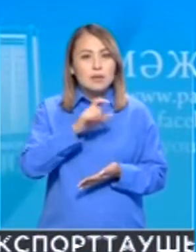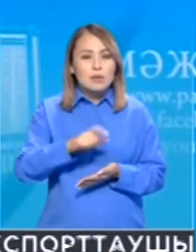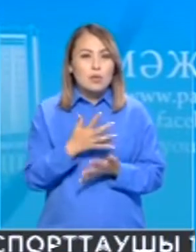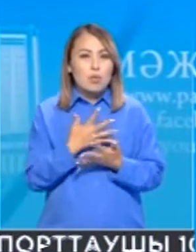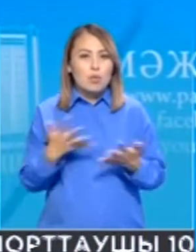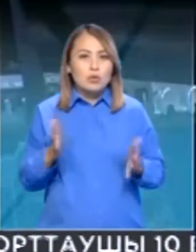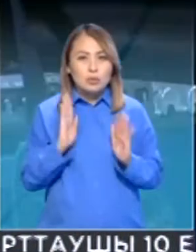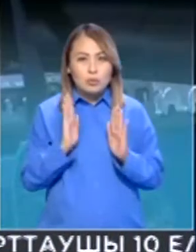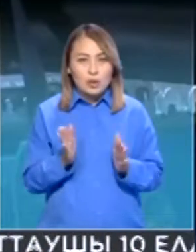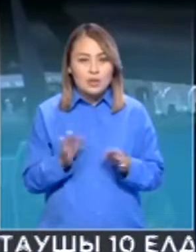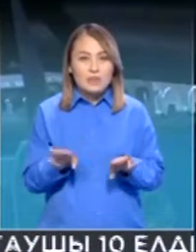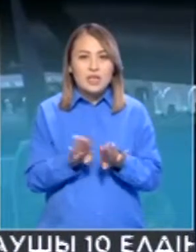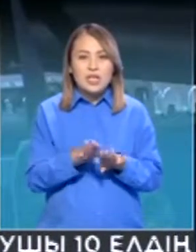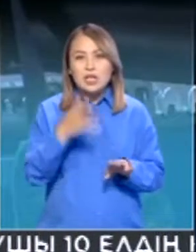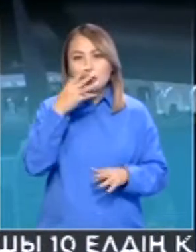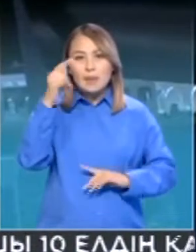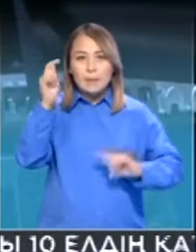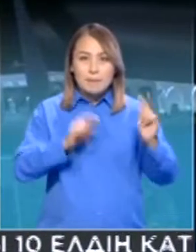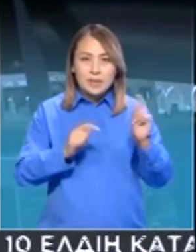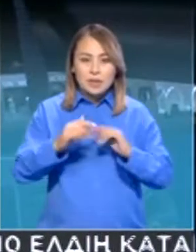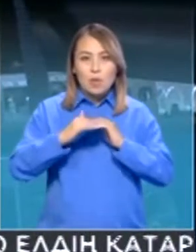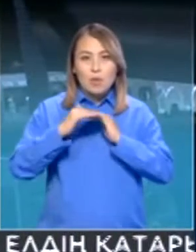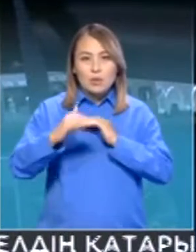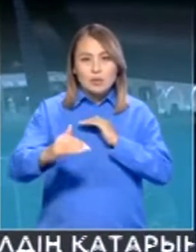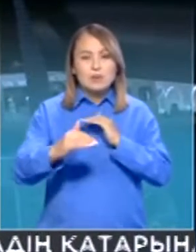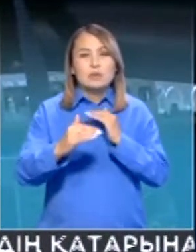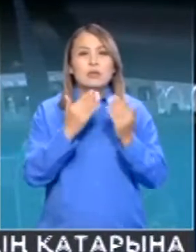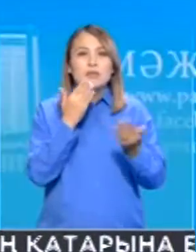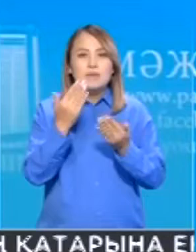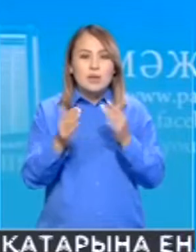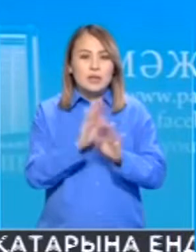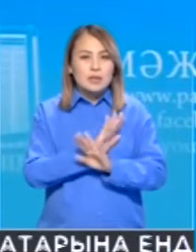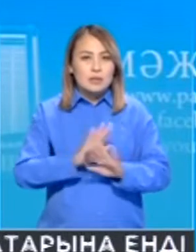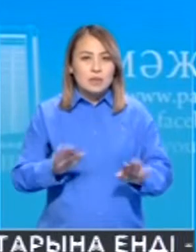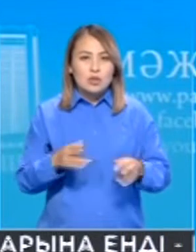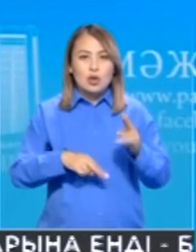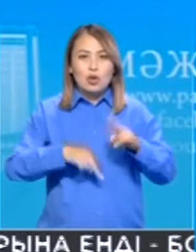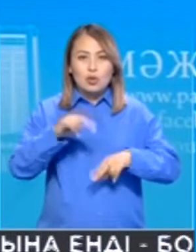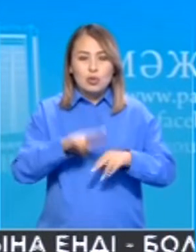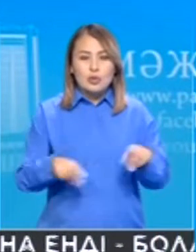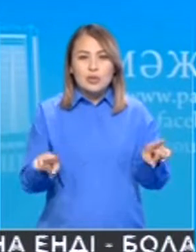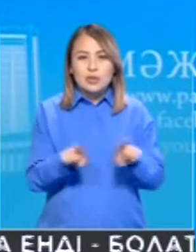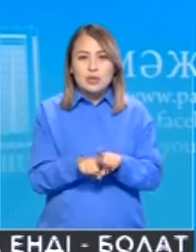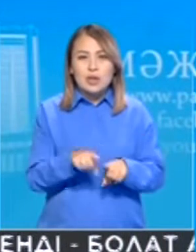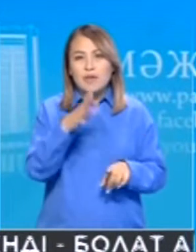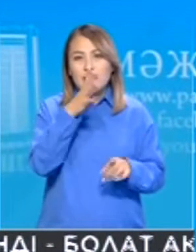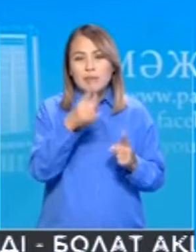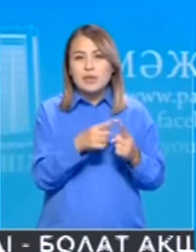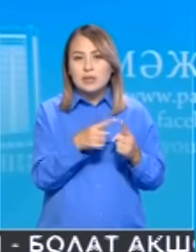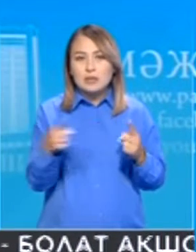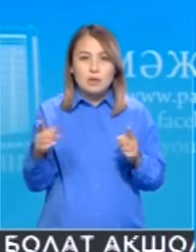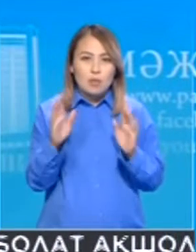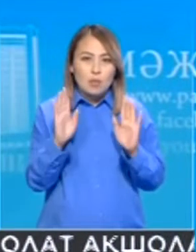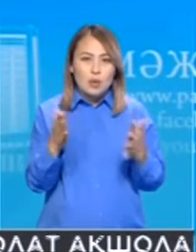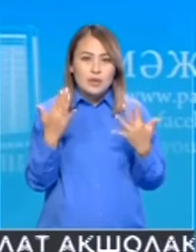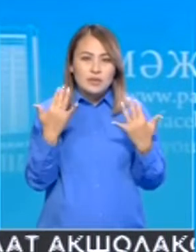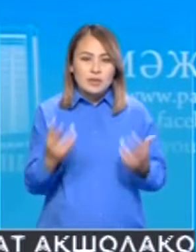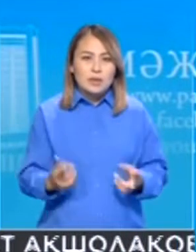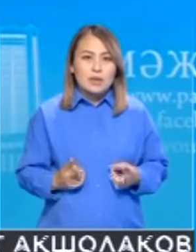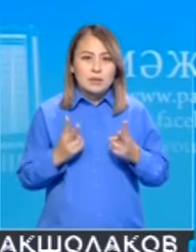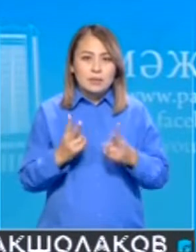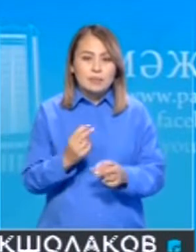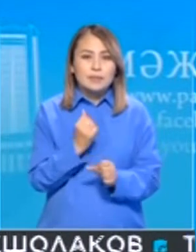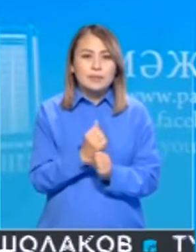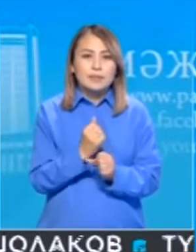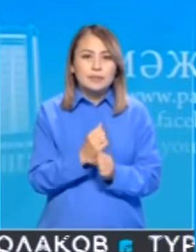беріледі. Келіп жатқан шетелдіктер отандастарымыздың арасында сұранысқа ие емес. Құрылыс саласы секілді маусымдық жұмыстарға тартылады. Ал қылмысқа қатысты